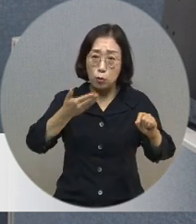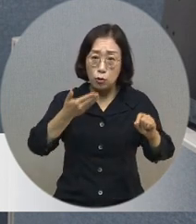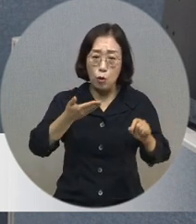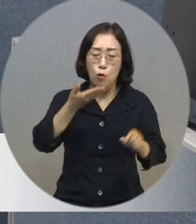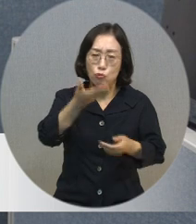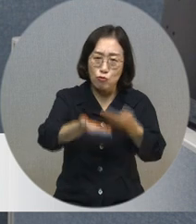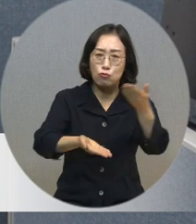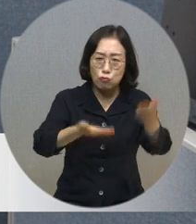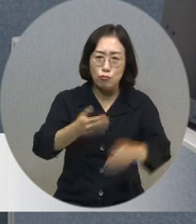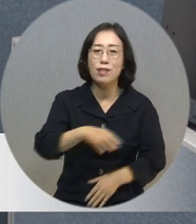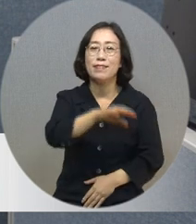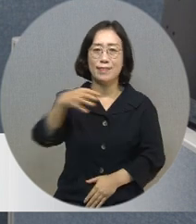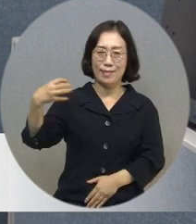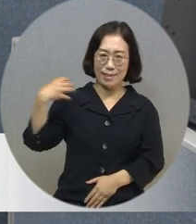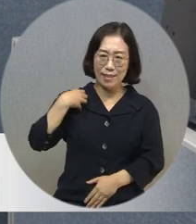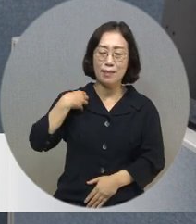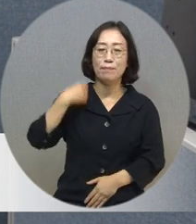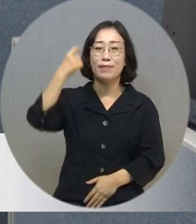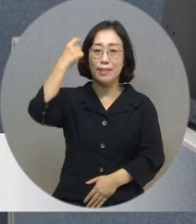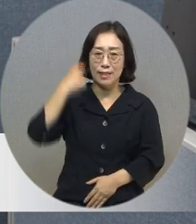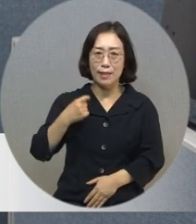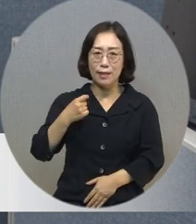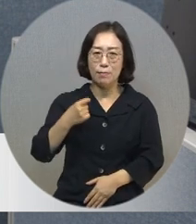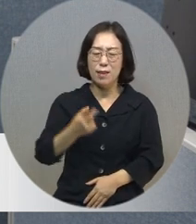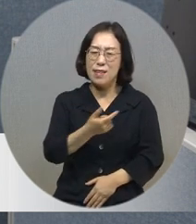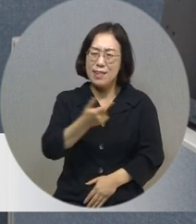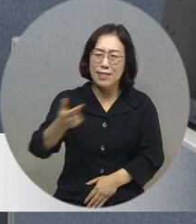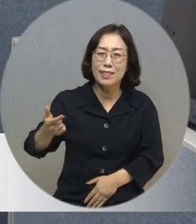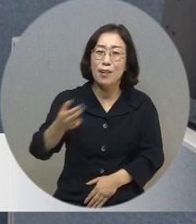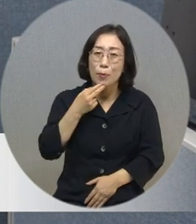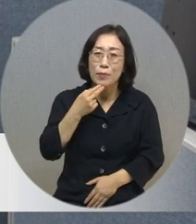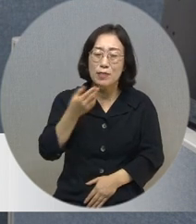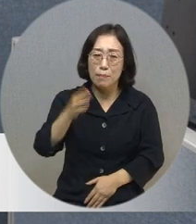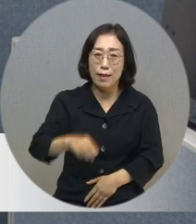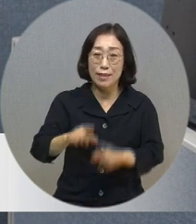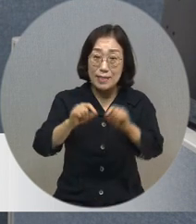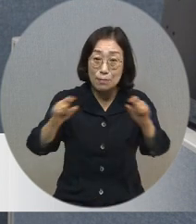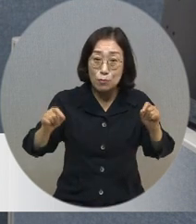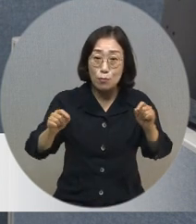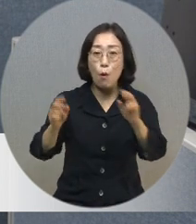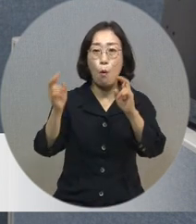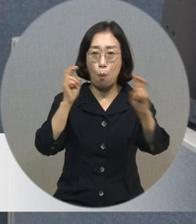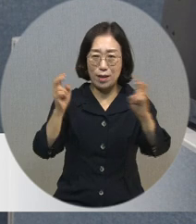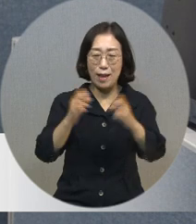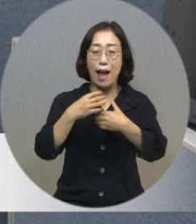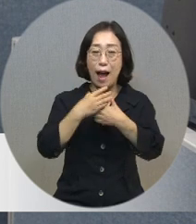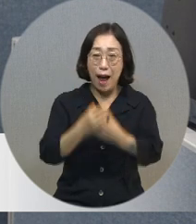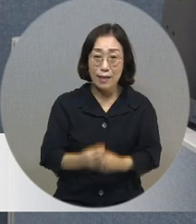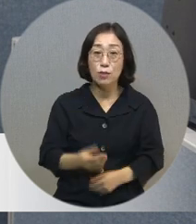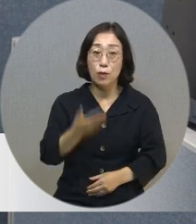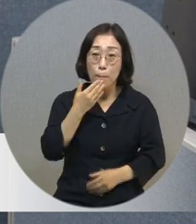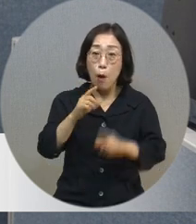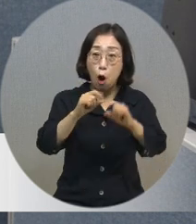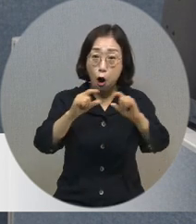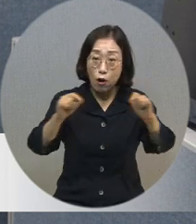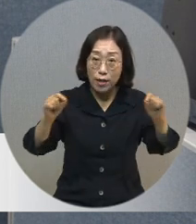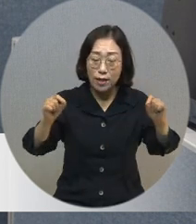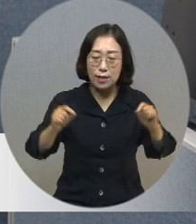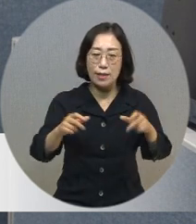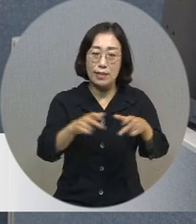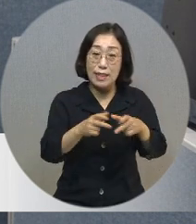소임이라고 생각합니다 제가 작지만은 식품회사를 운영하면서 저의 안전한 먹거리를 우리 장애인들에게